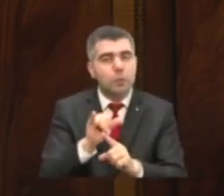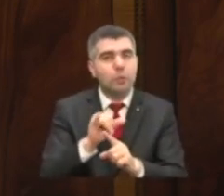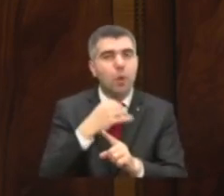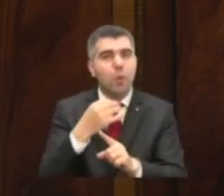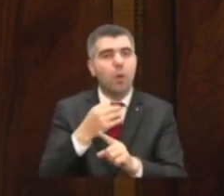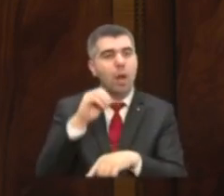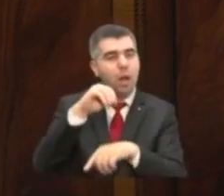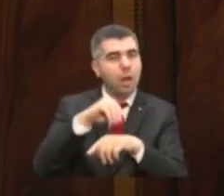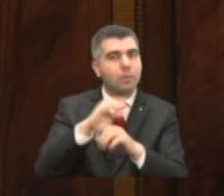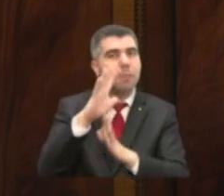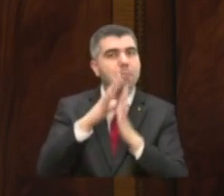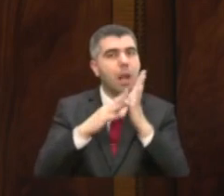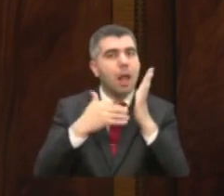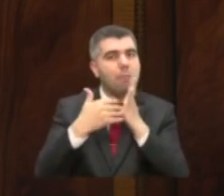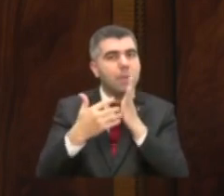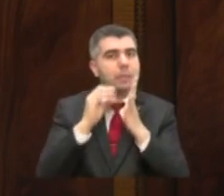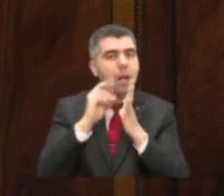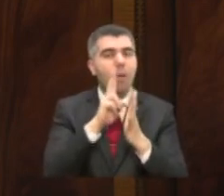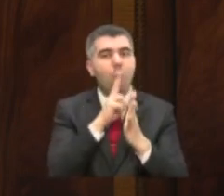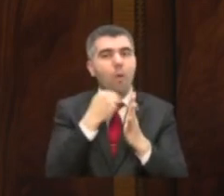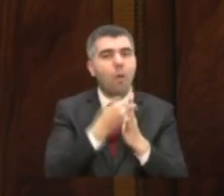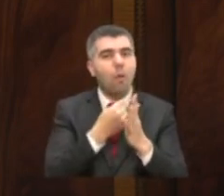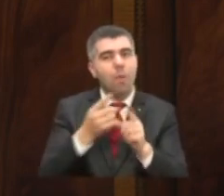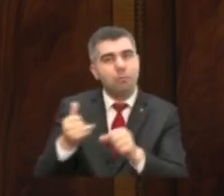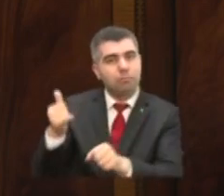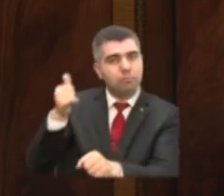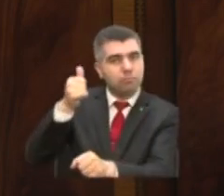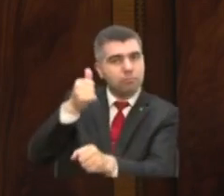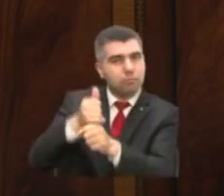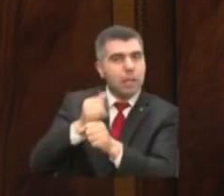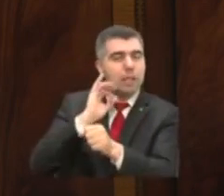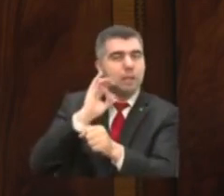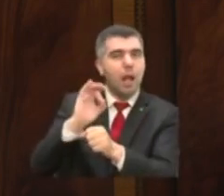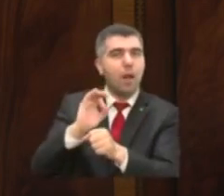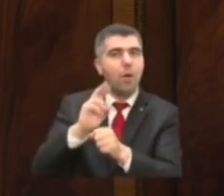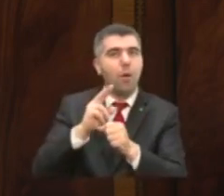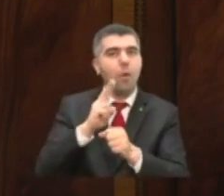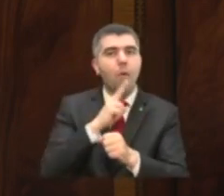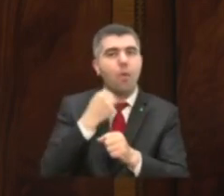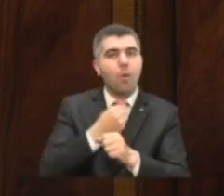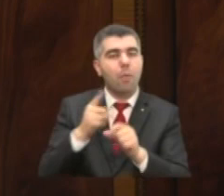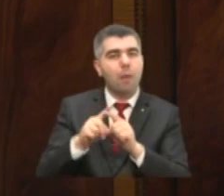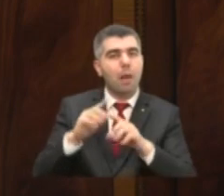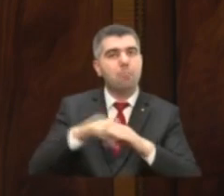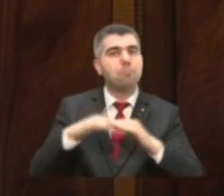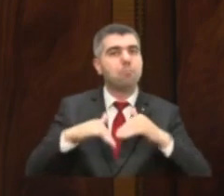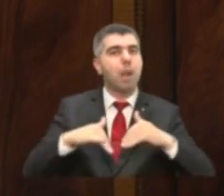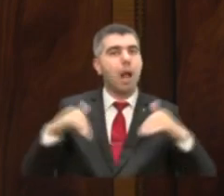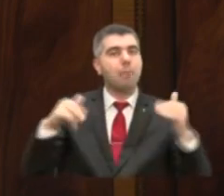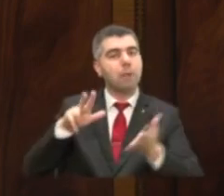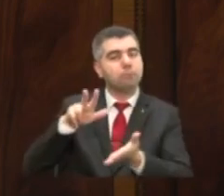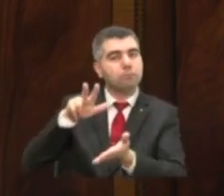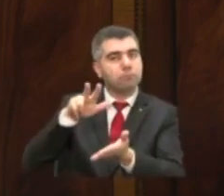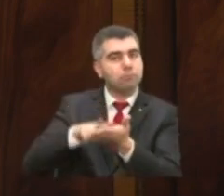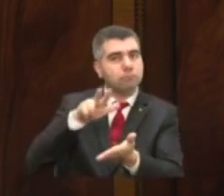البرنامج الحكومي الذي بموجبه تم تنصيب حكومتكم من طرف البرلمان، كما